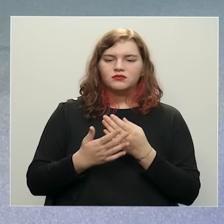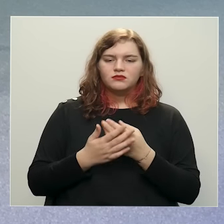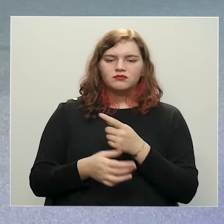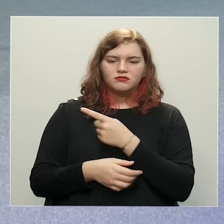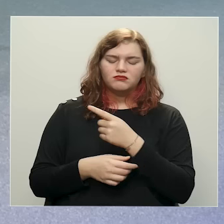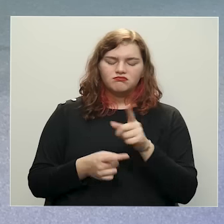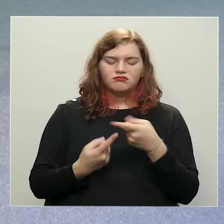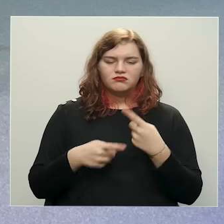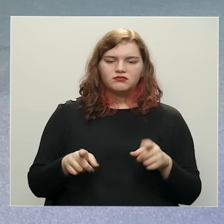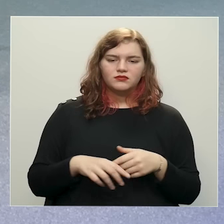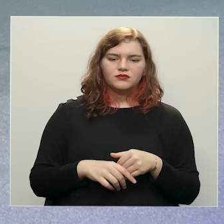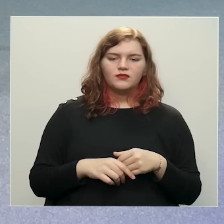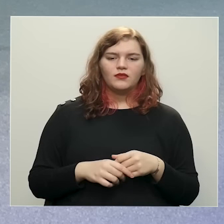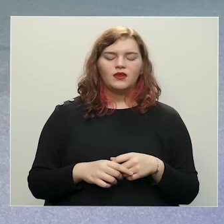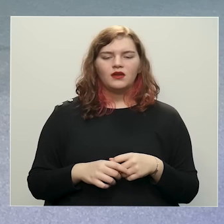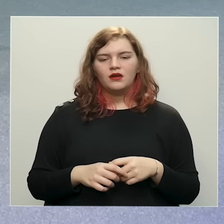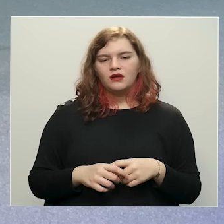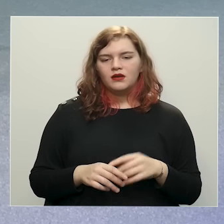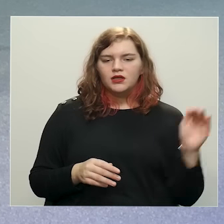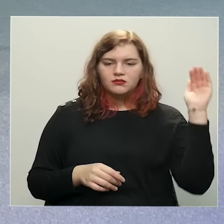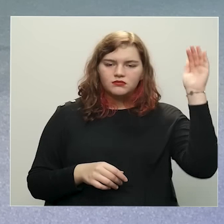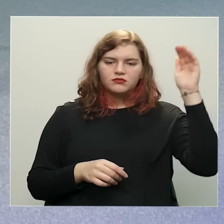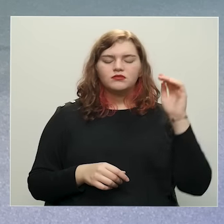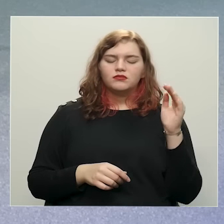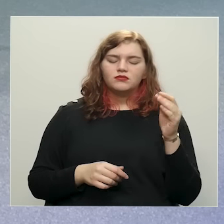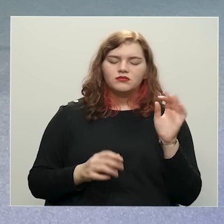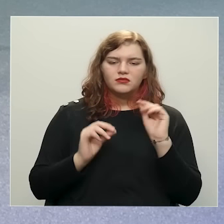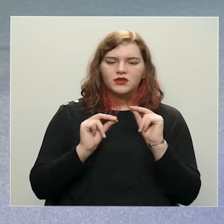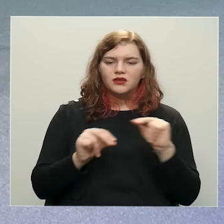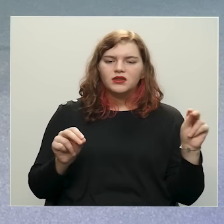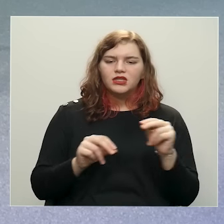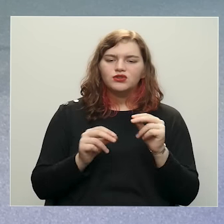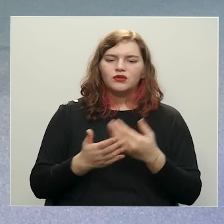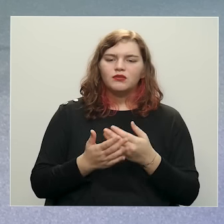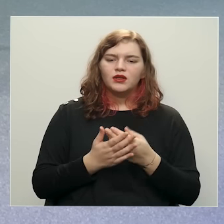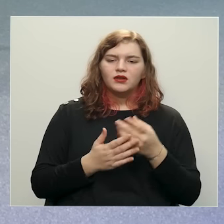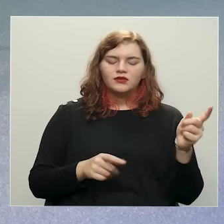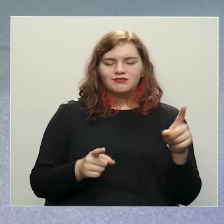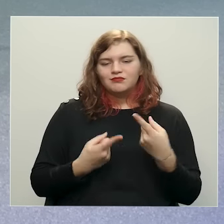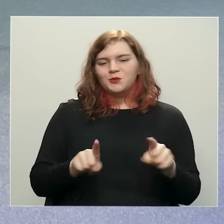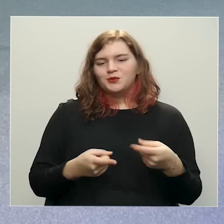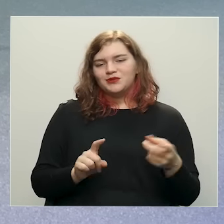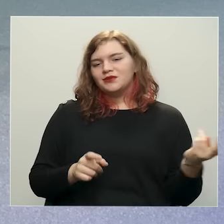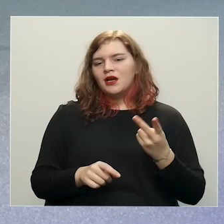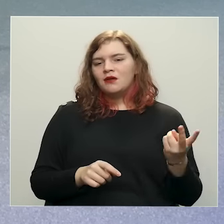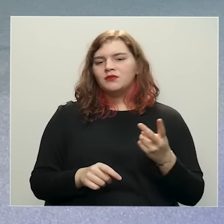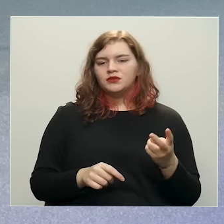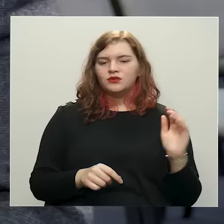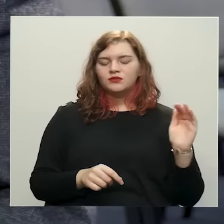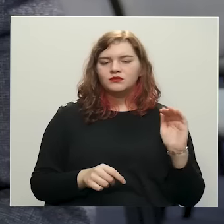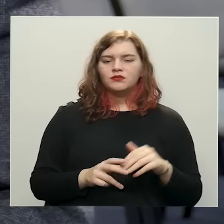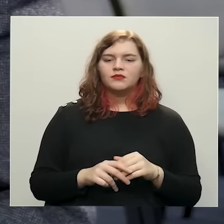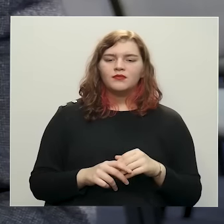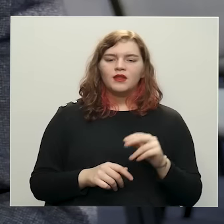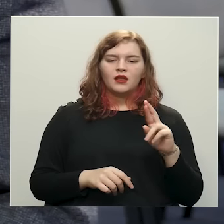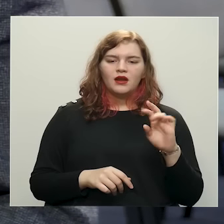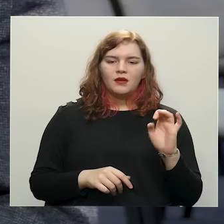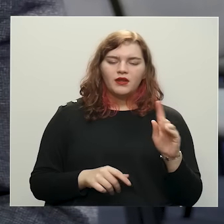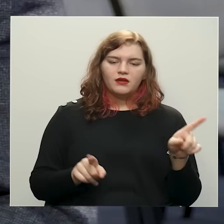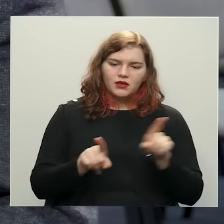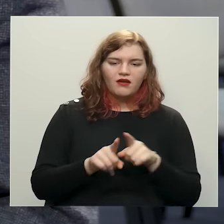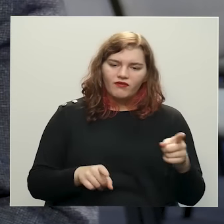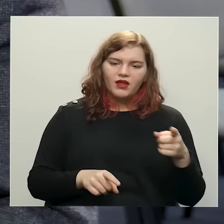operă. Operă, da. Da, și cel mare dirijor la Târgu la Mureș. La Târgu Mureș, da, da, da. Deci sunt domeniul muzicii. Și Rebecca,